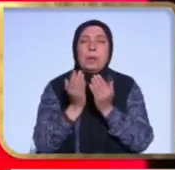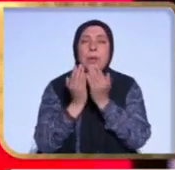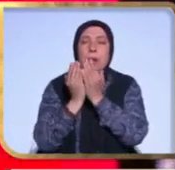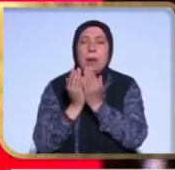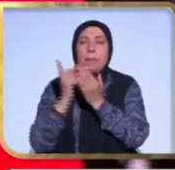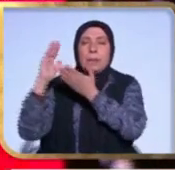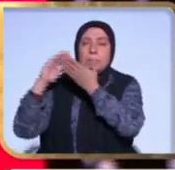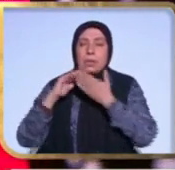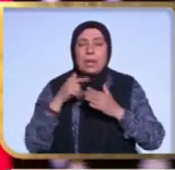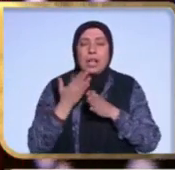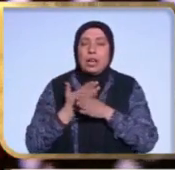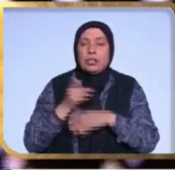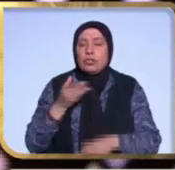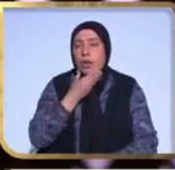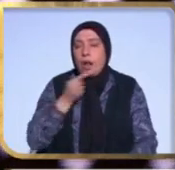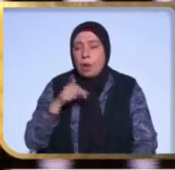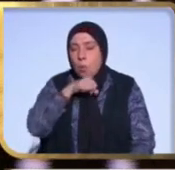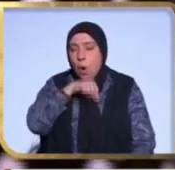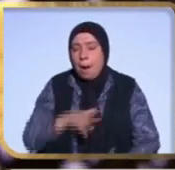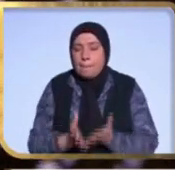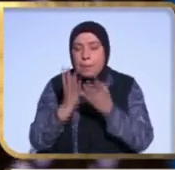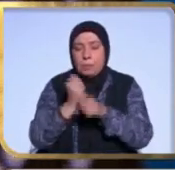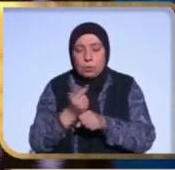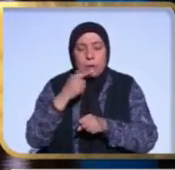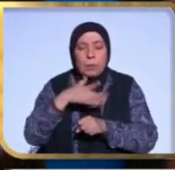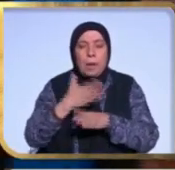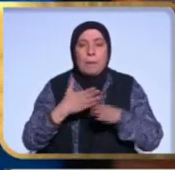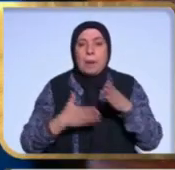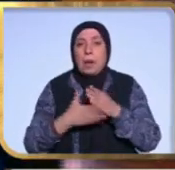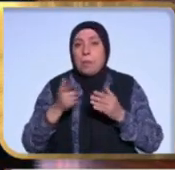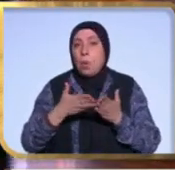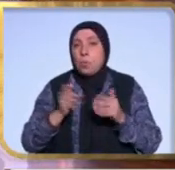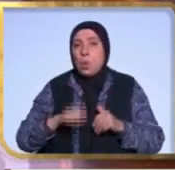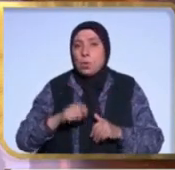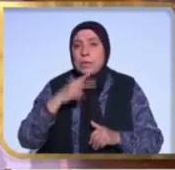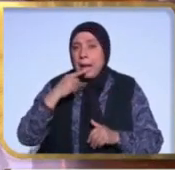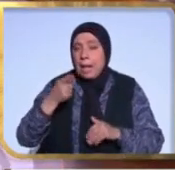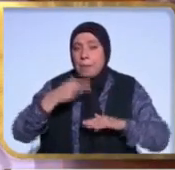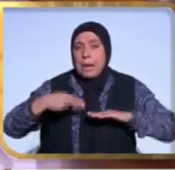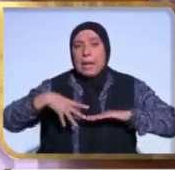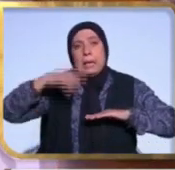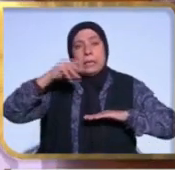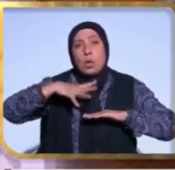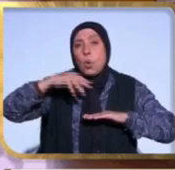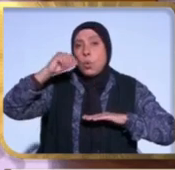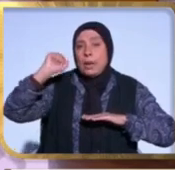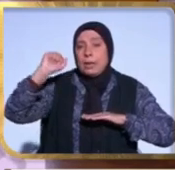نسألك بمحمد نبيك وإبراهيم خليلك وموسى كليمك وعيسى نجيك